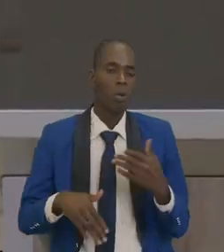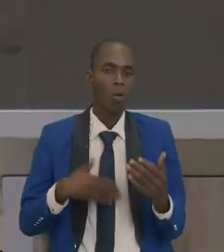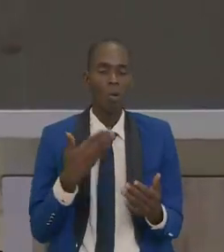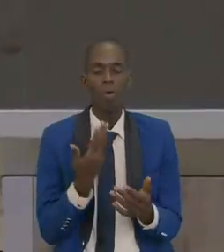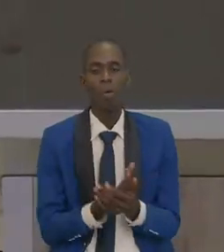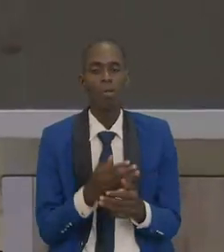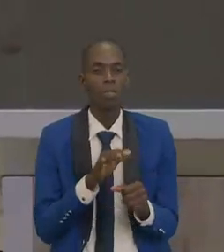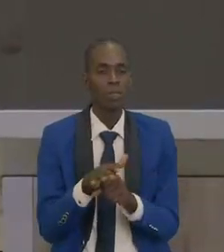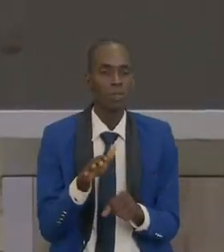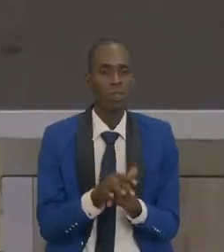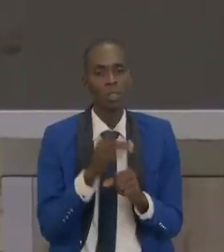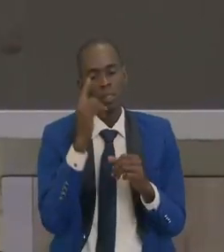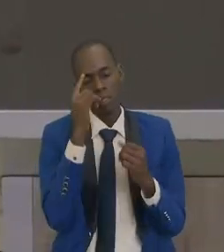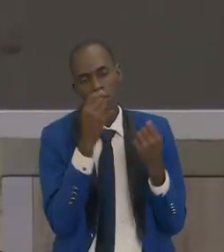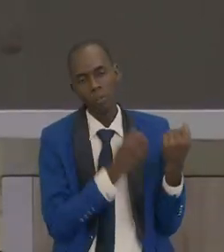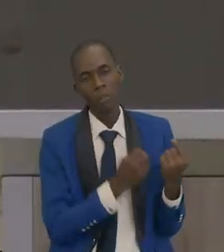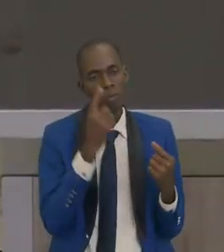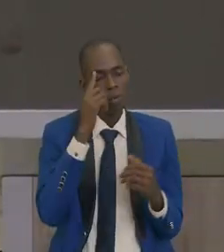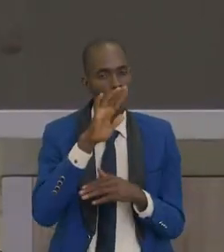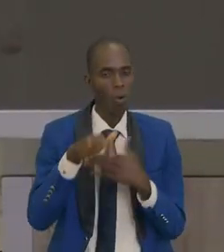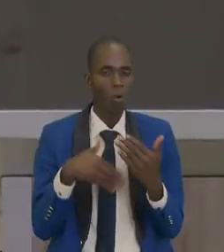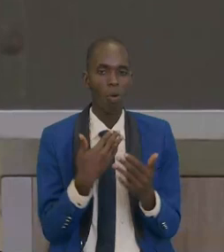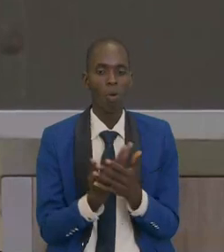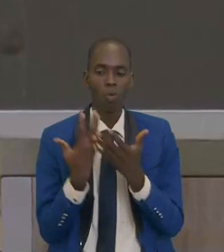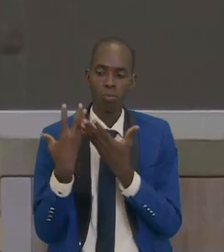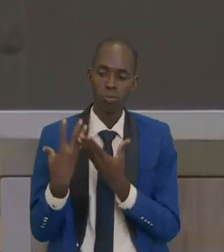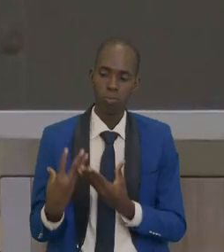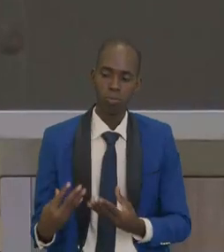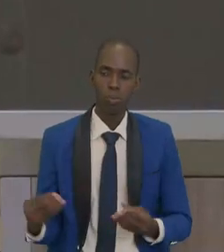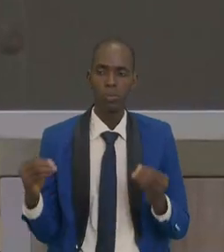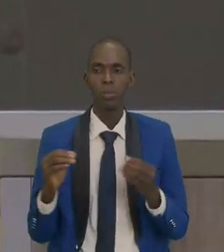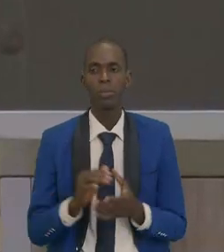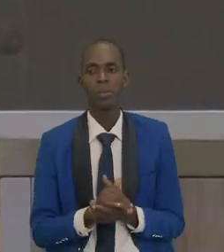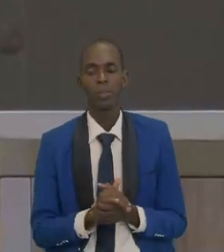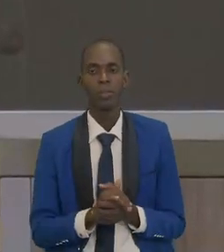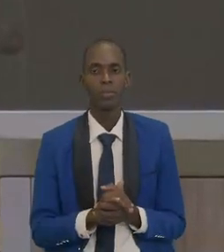suffisante pour toutes les solutions.